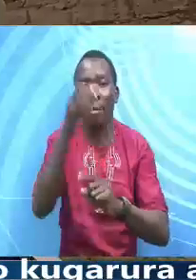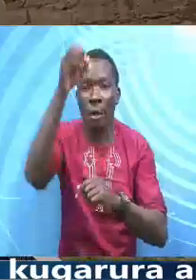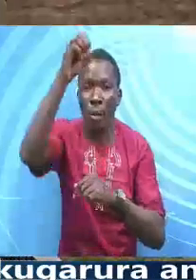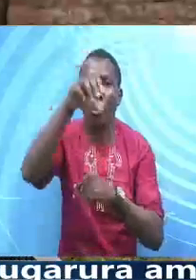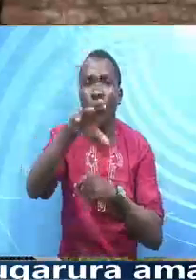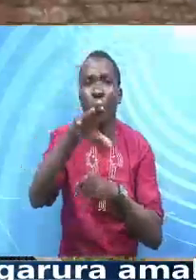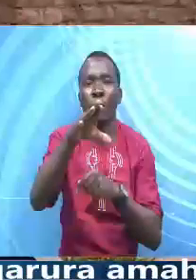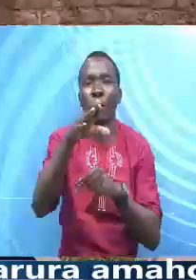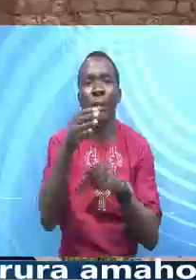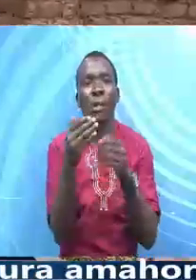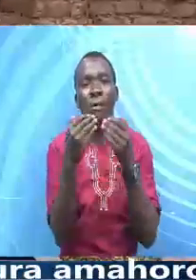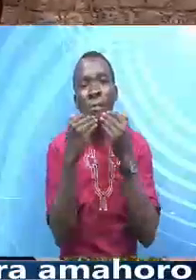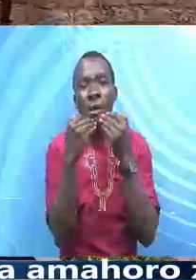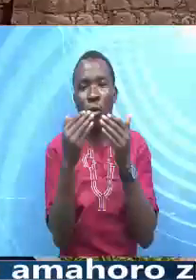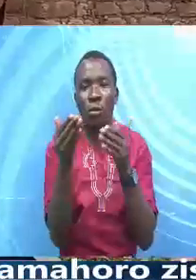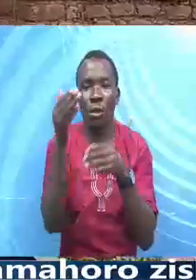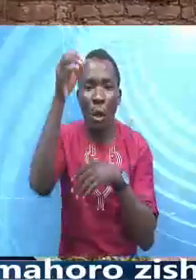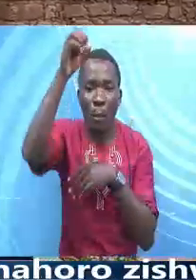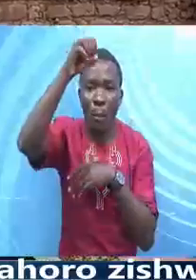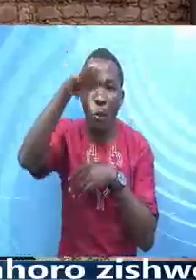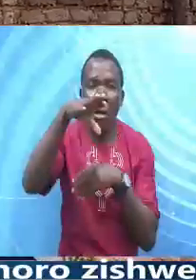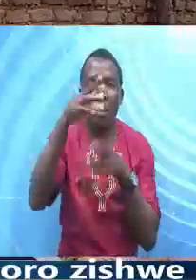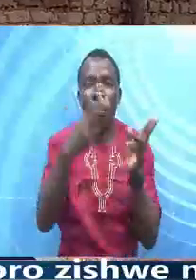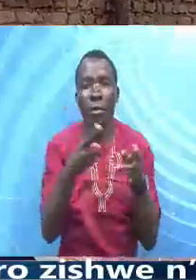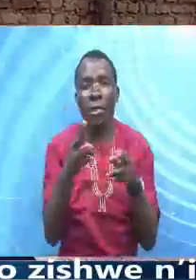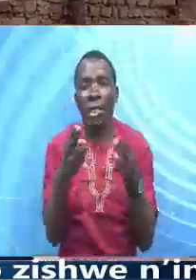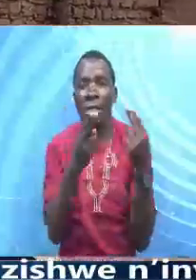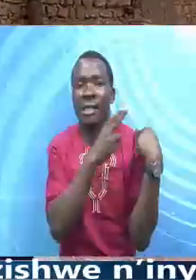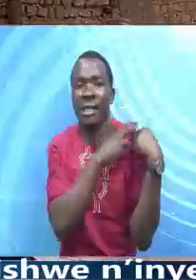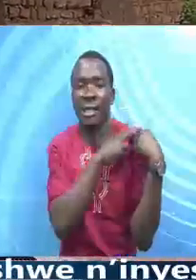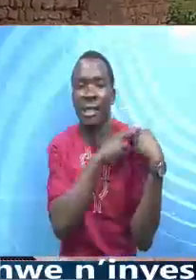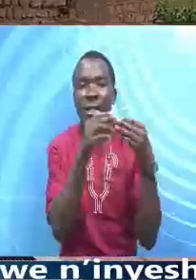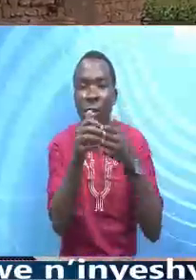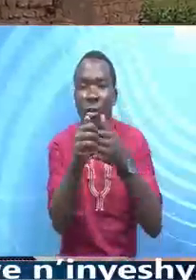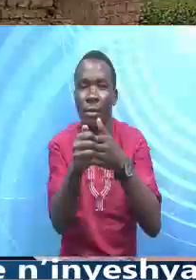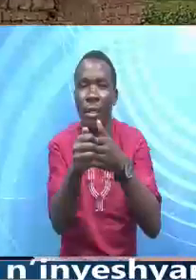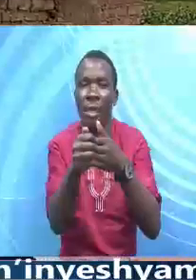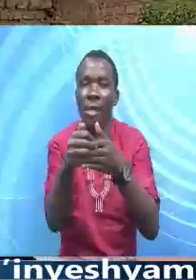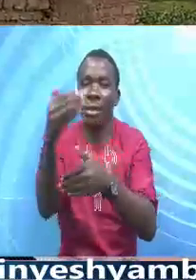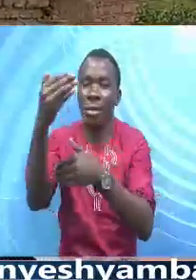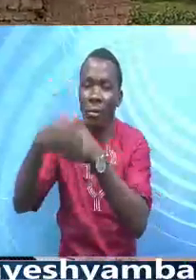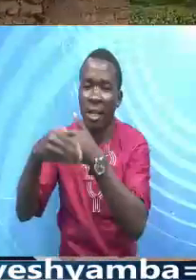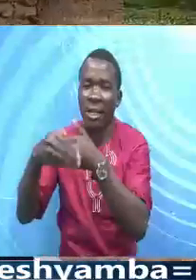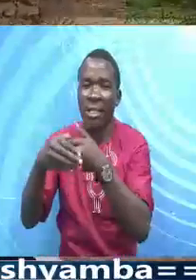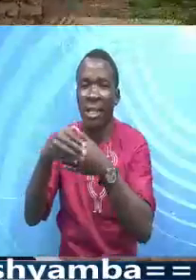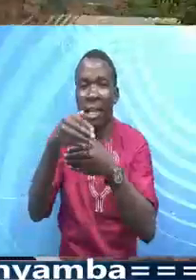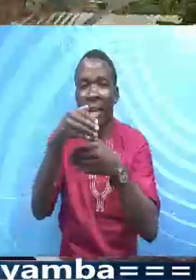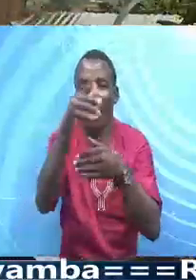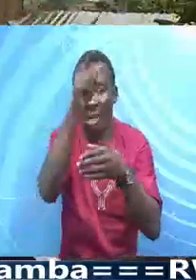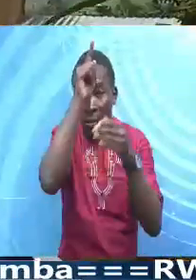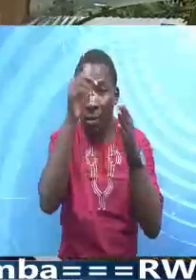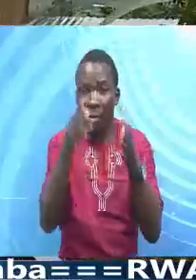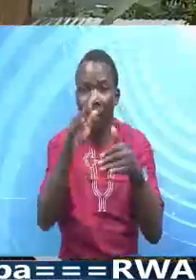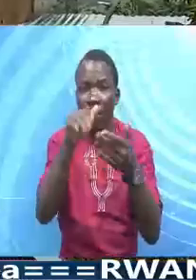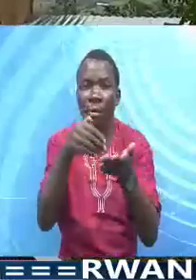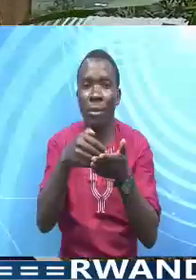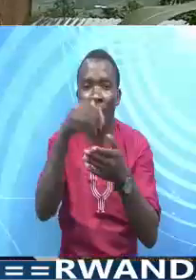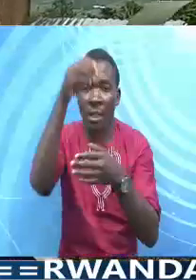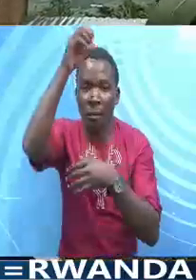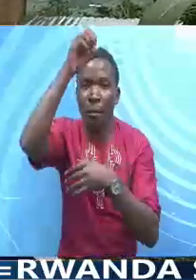Murakoze. Amashanyarazi ubundi ni inshingano z'ubuyobozi kwegereza abaturage bose amashanyarazi, ariko nanone